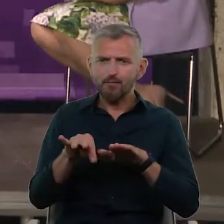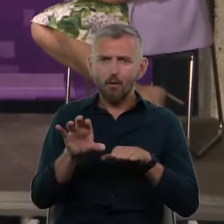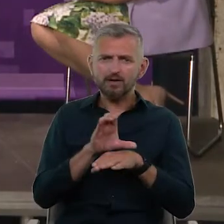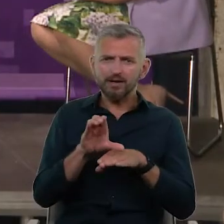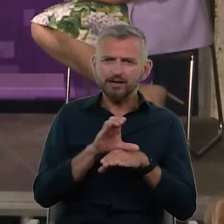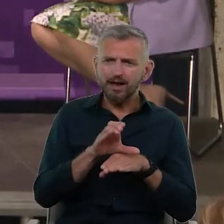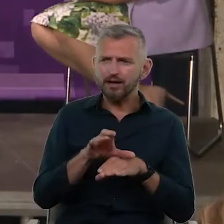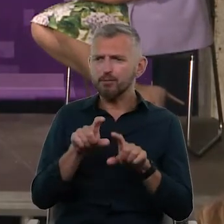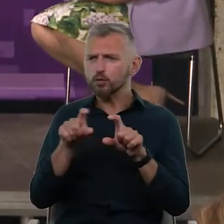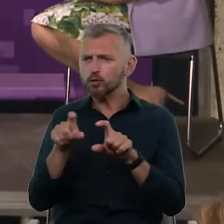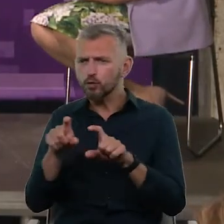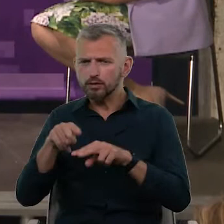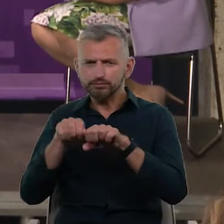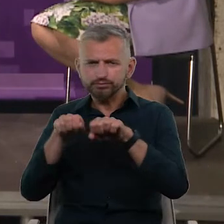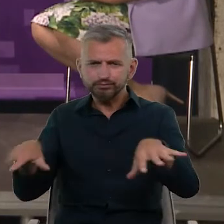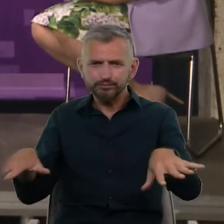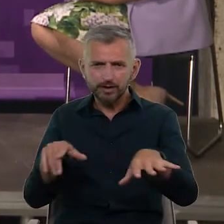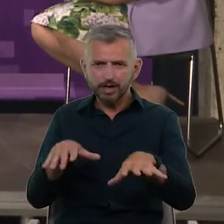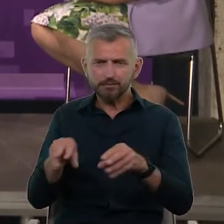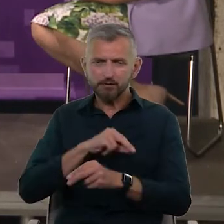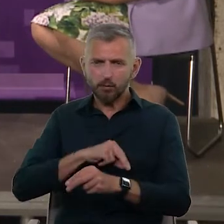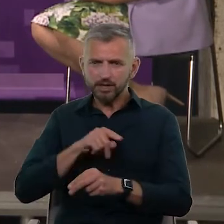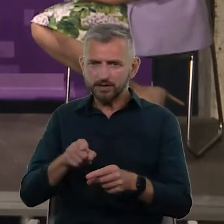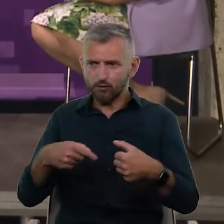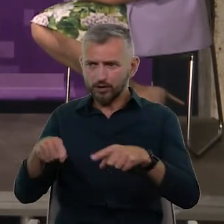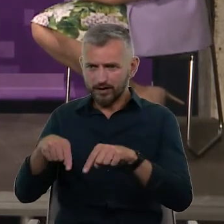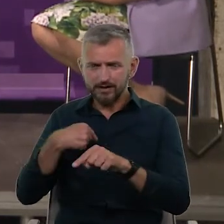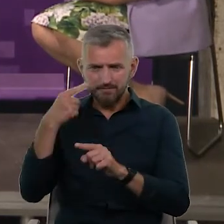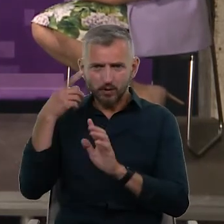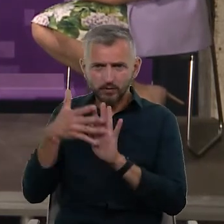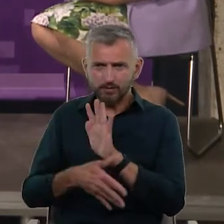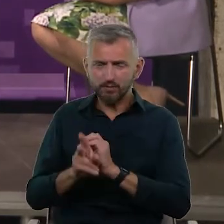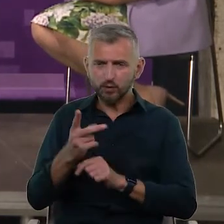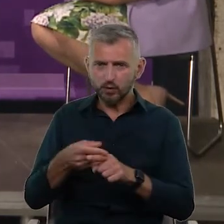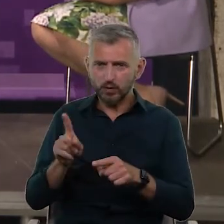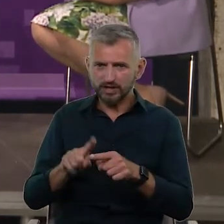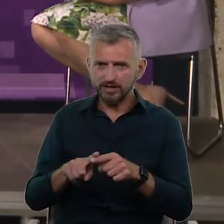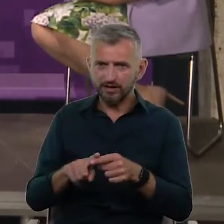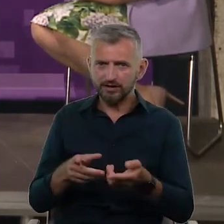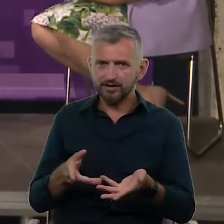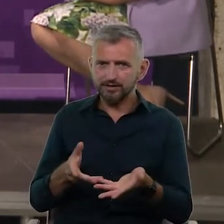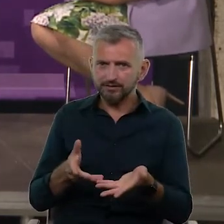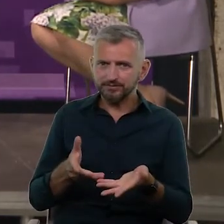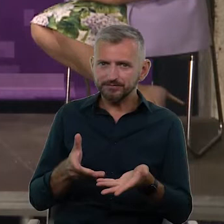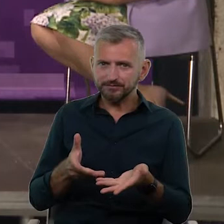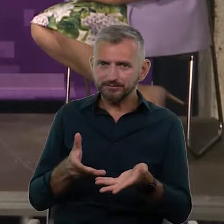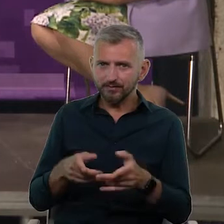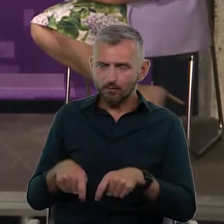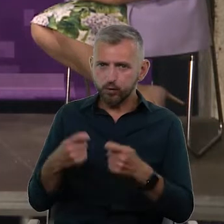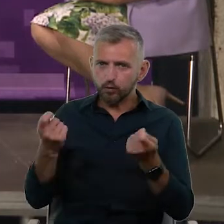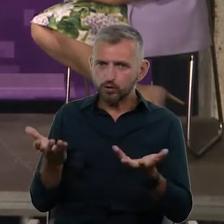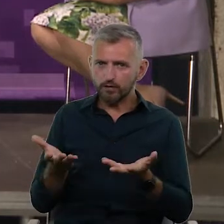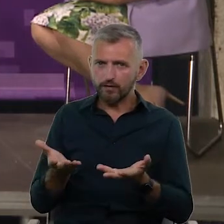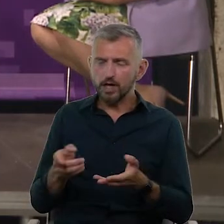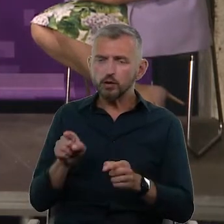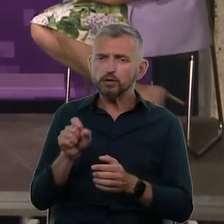по співробітникам цим організаціям. Ми навіть розуміємо, хто це, скажімо так, порушував. Але